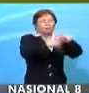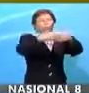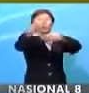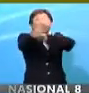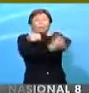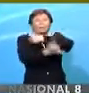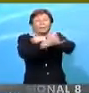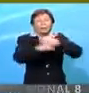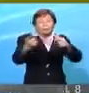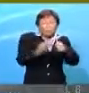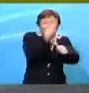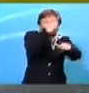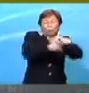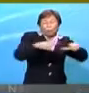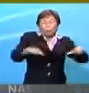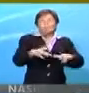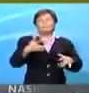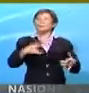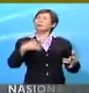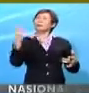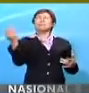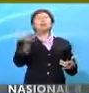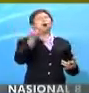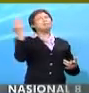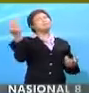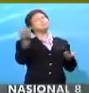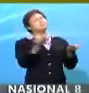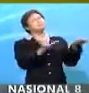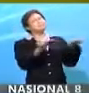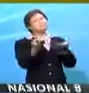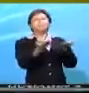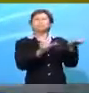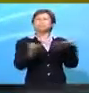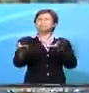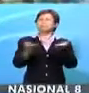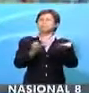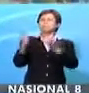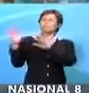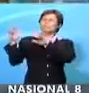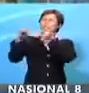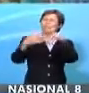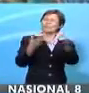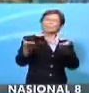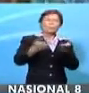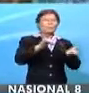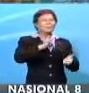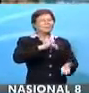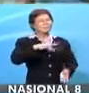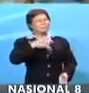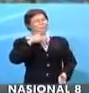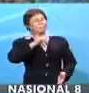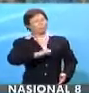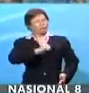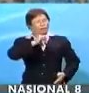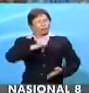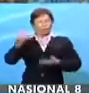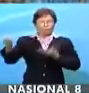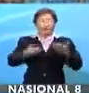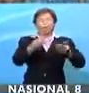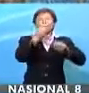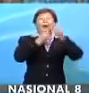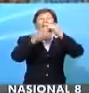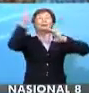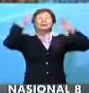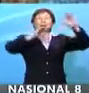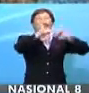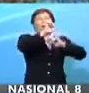negara, namun beliau tidak kekok melayani kerenah para pengunjung. Okay, saya berbangga dapat bawa makanan Malaysia,